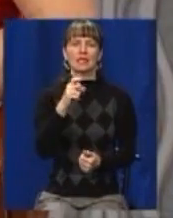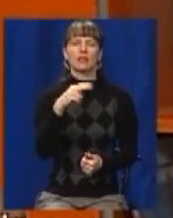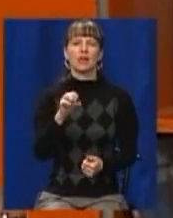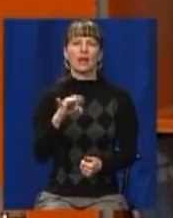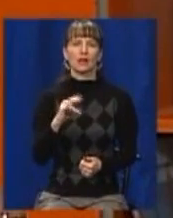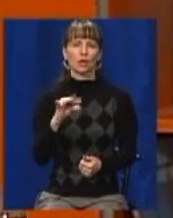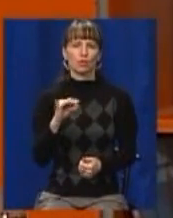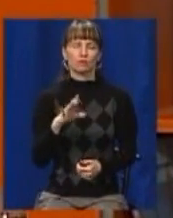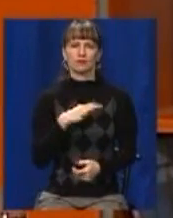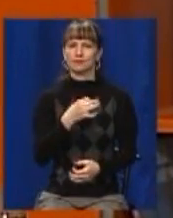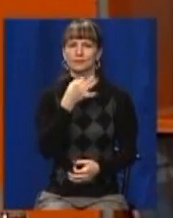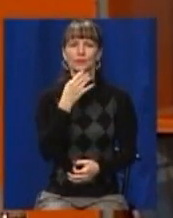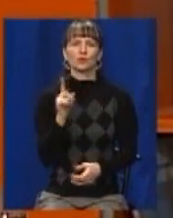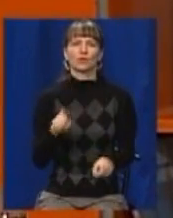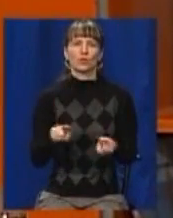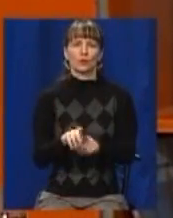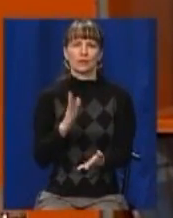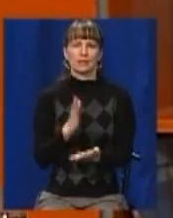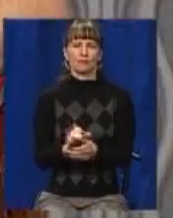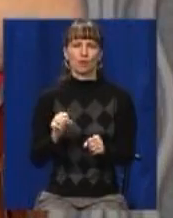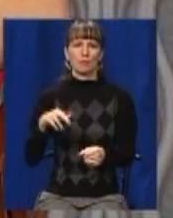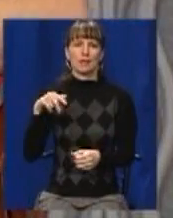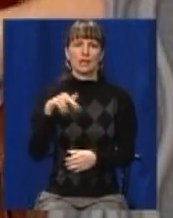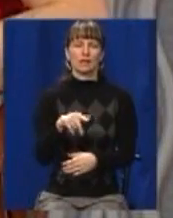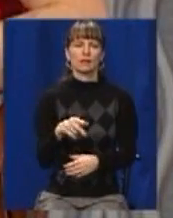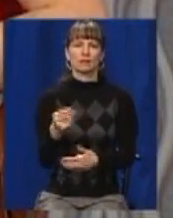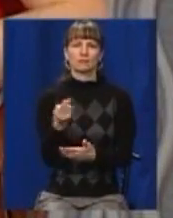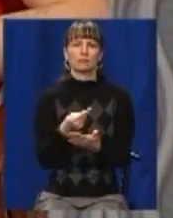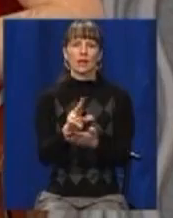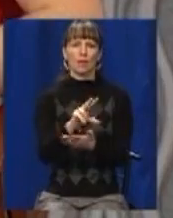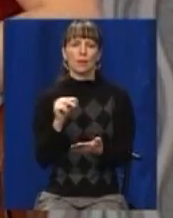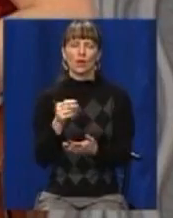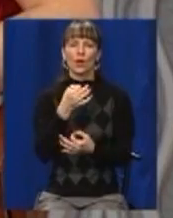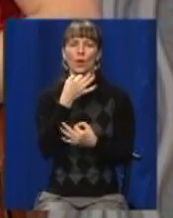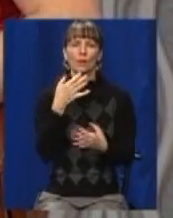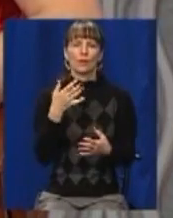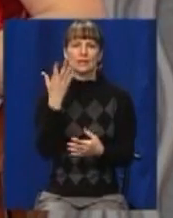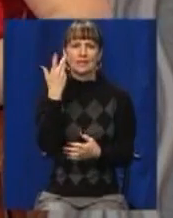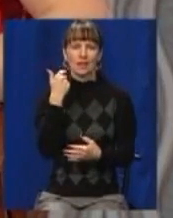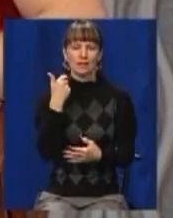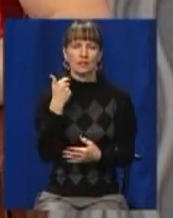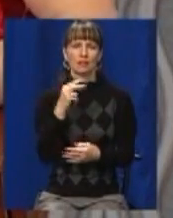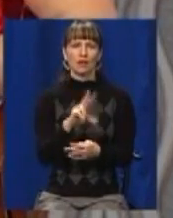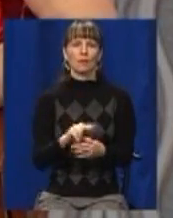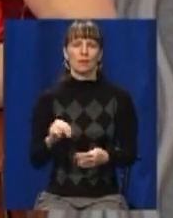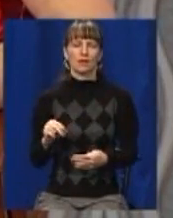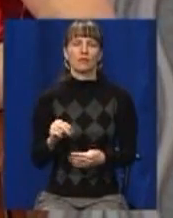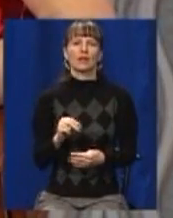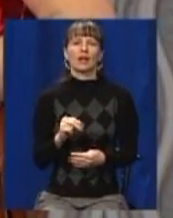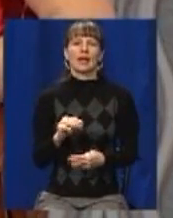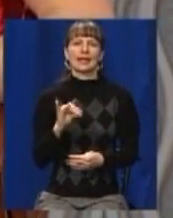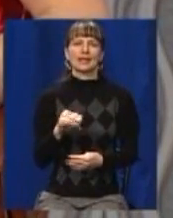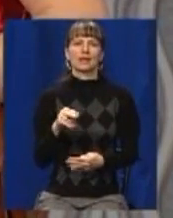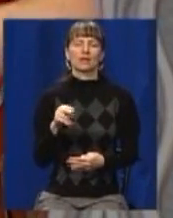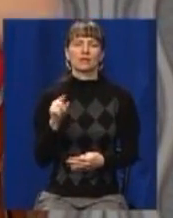тут, були в захваті від того, що відбувається, що можна підійти там, змалювати будь-який об'єкт, да, там колір зняти і тому подібне. А от про